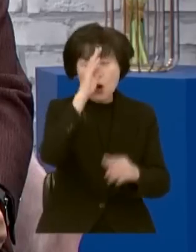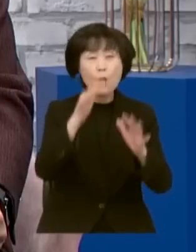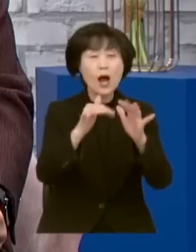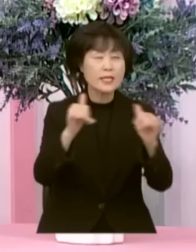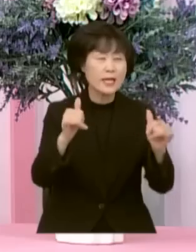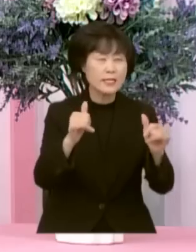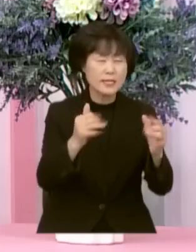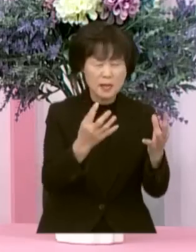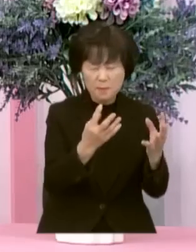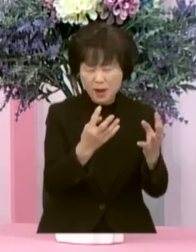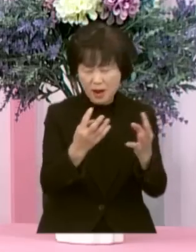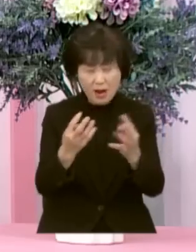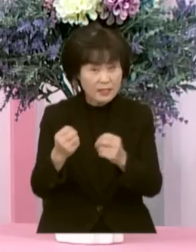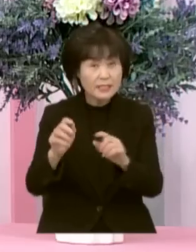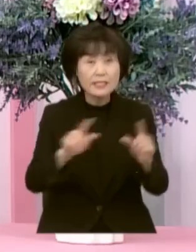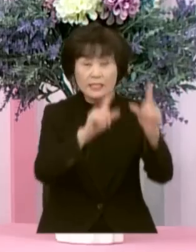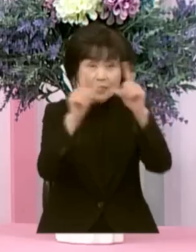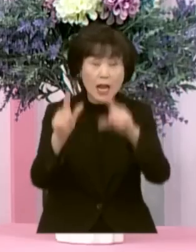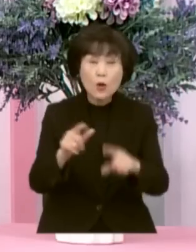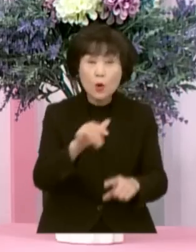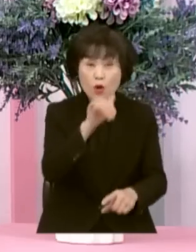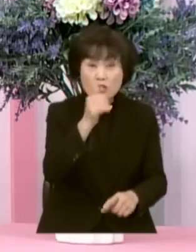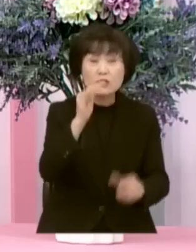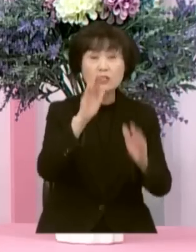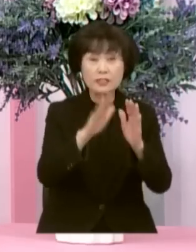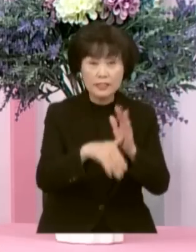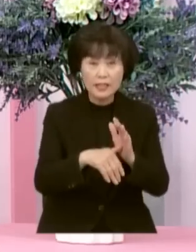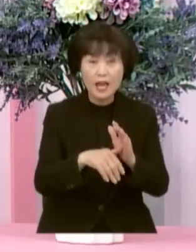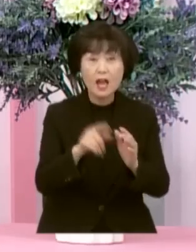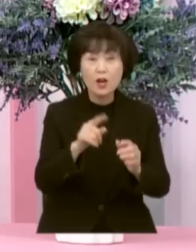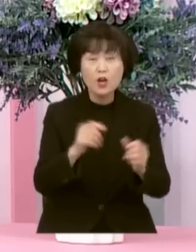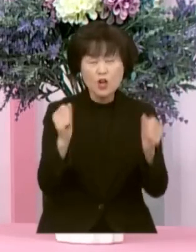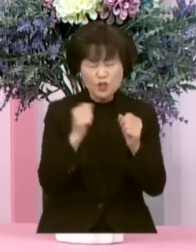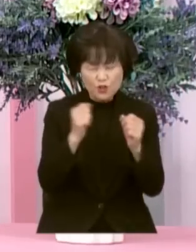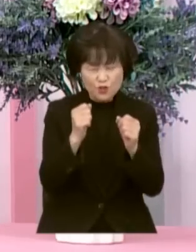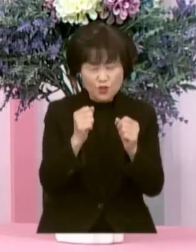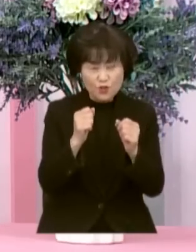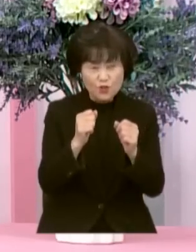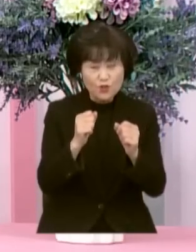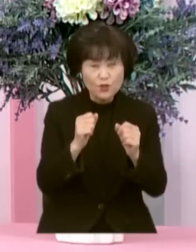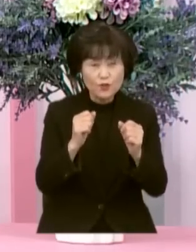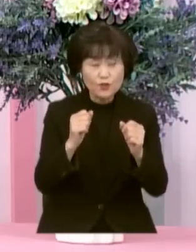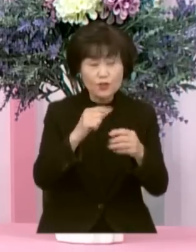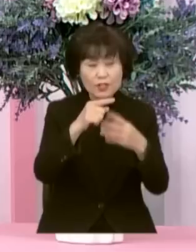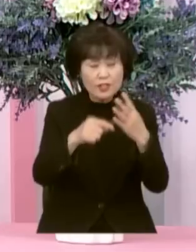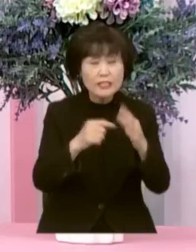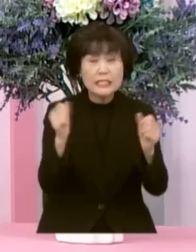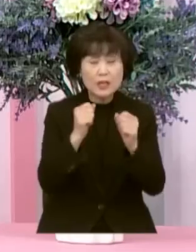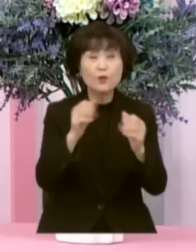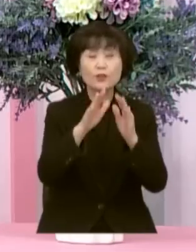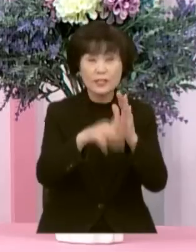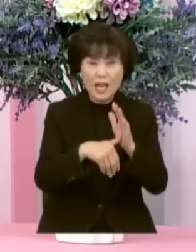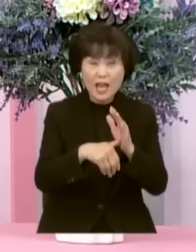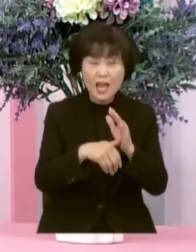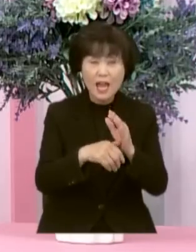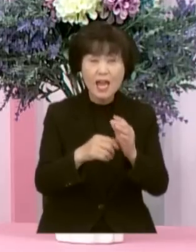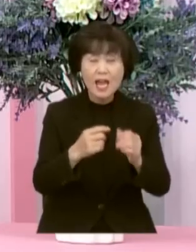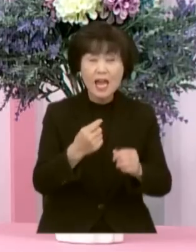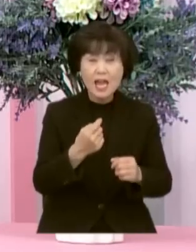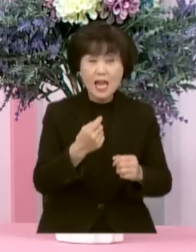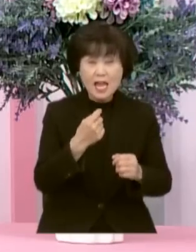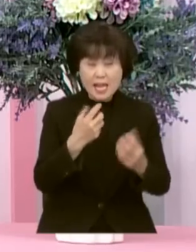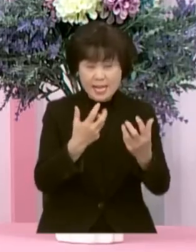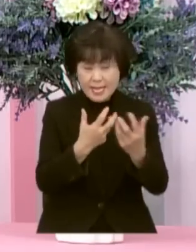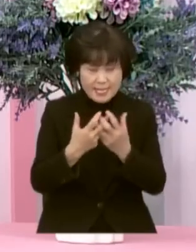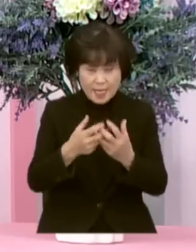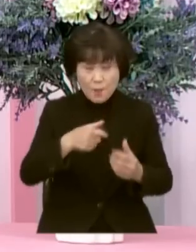뭐 병을? 막 그랬대요. 할머니가? 그런 역사도 막 일어나잖아요. 할머니가? 사단. 네. 그 추운 겨울에 막 이렇게 냉수 목욕을 하고 그러면은 그